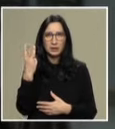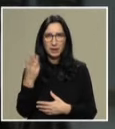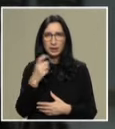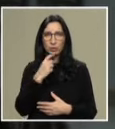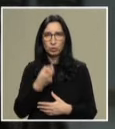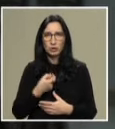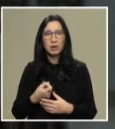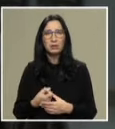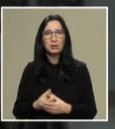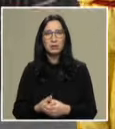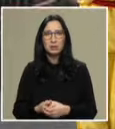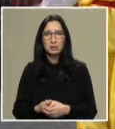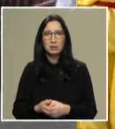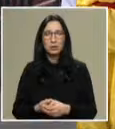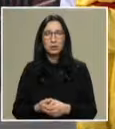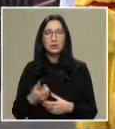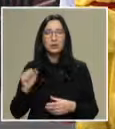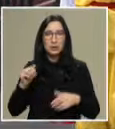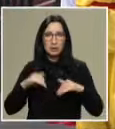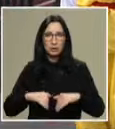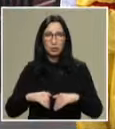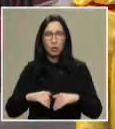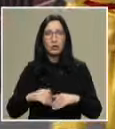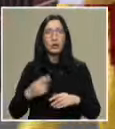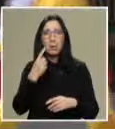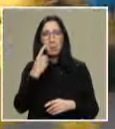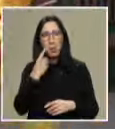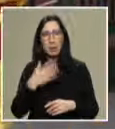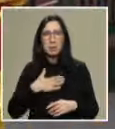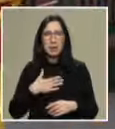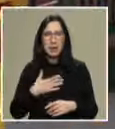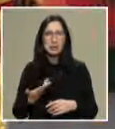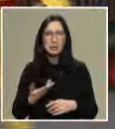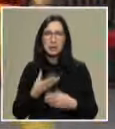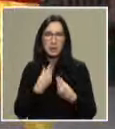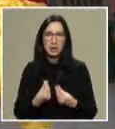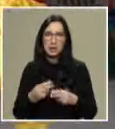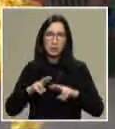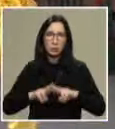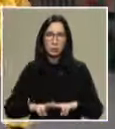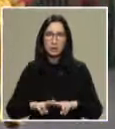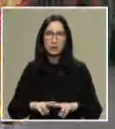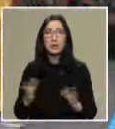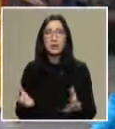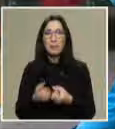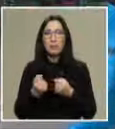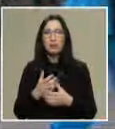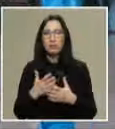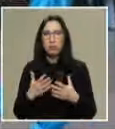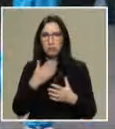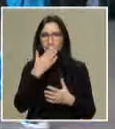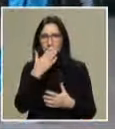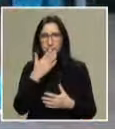2023 година да дойда да пробвам и аз и ми хареса и останах. Намерих много